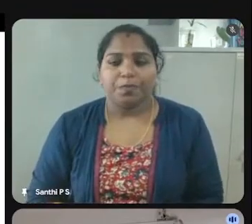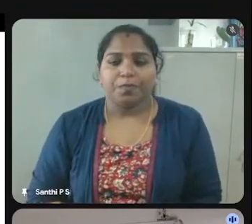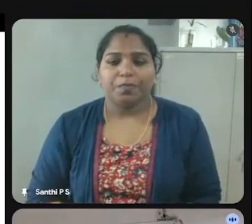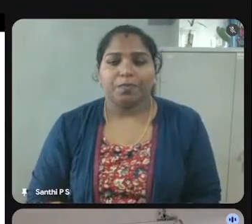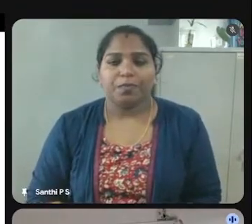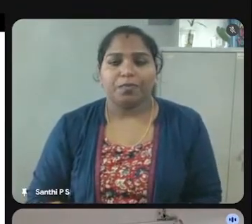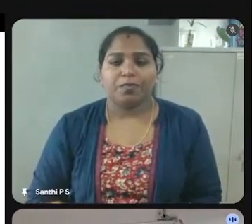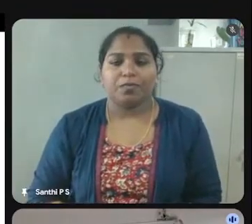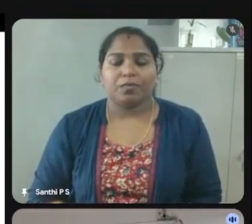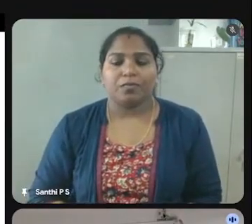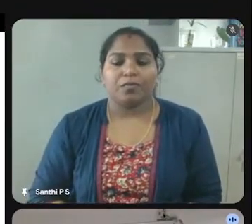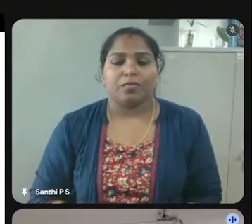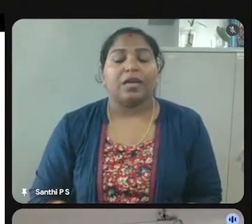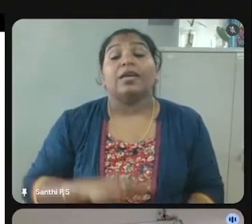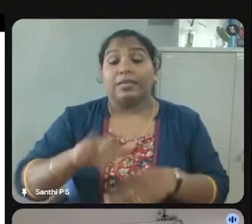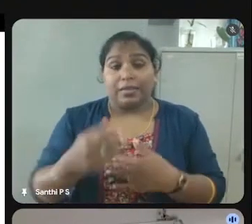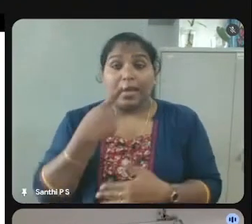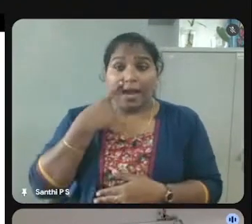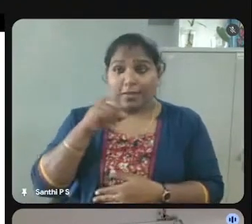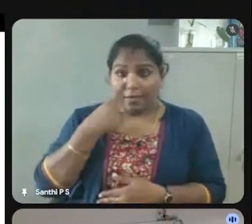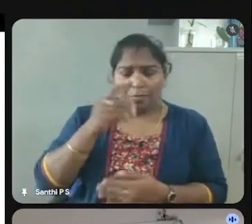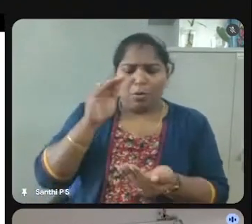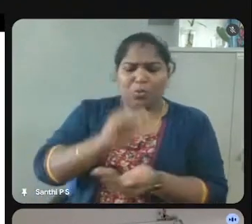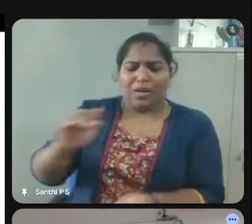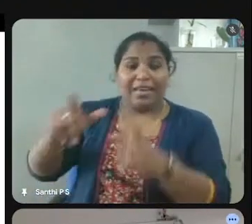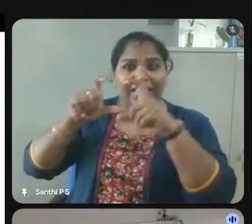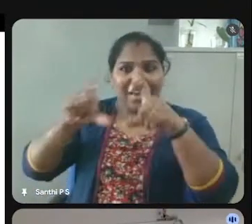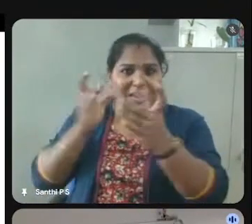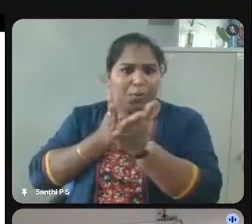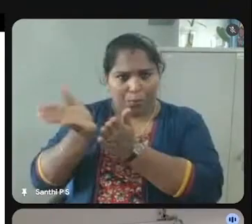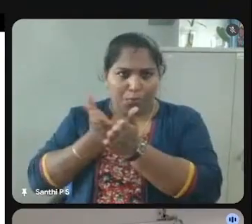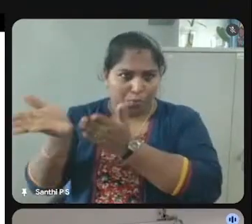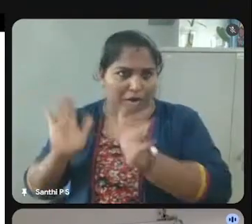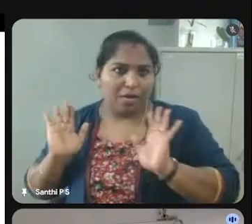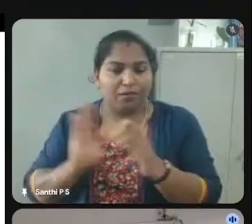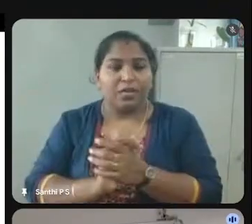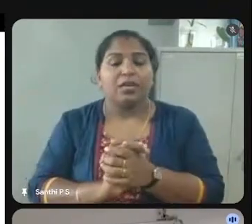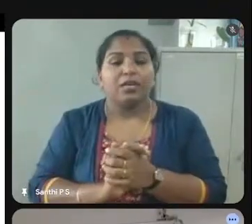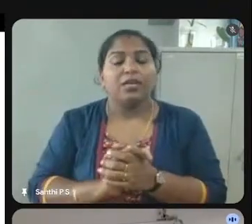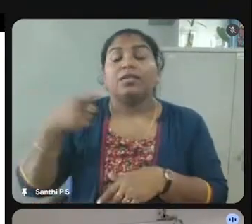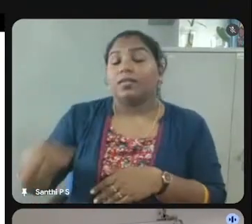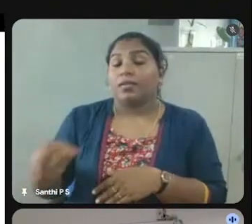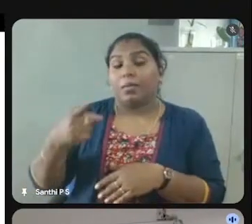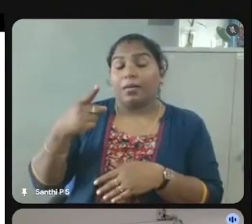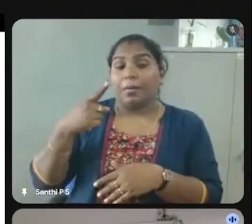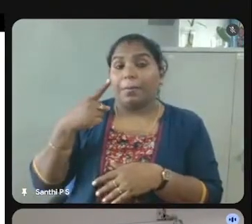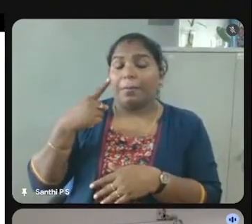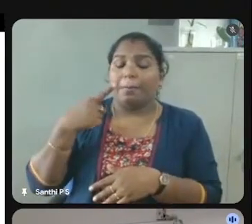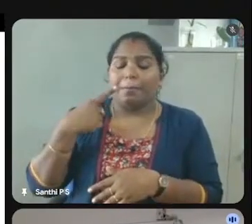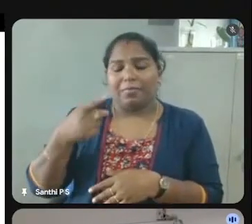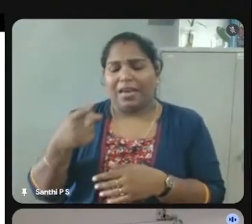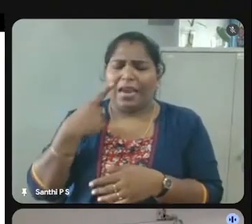ഞാൻ പറഞ്ഞു, രക്ഷാകർതൃത്വ ശൈലി നമ്മുടെ മാനസികാരോഗ്യം പിന്തുണ നൽകുന്ന ഒരു കാര്യമാണ് ഈ